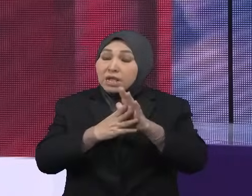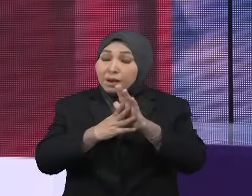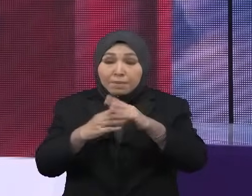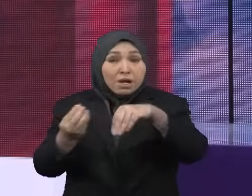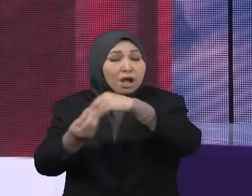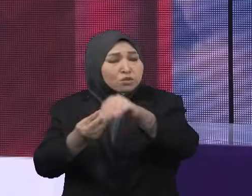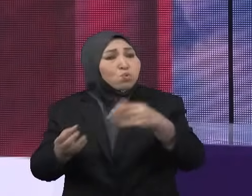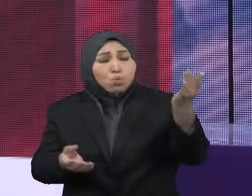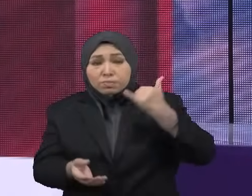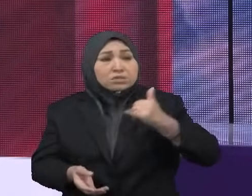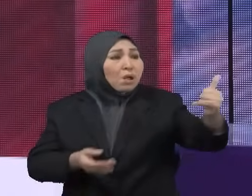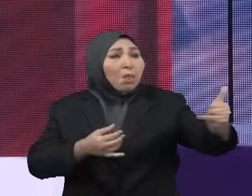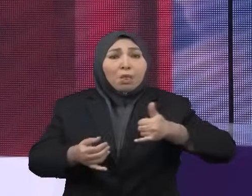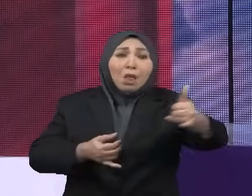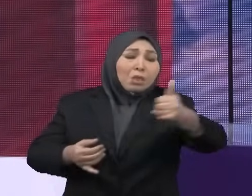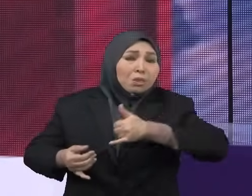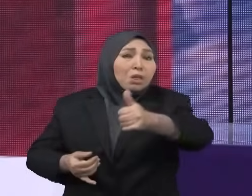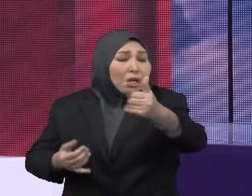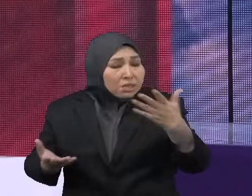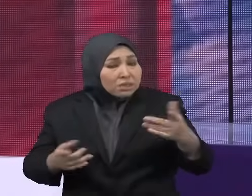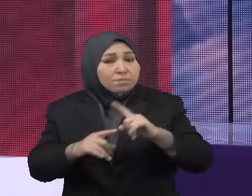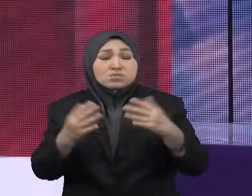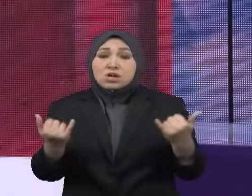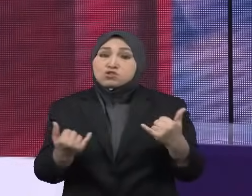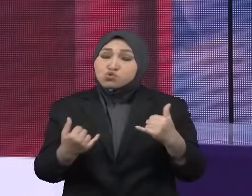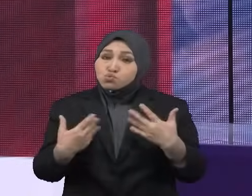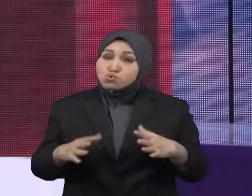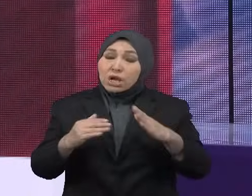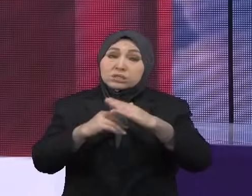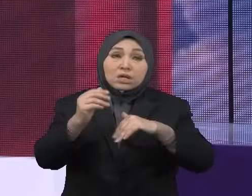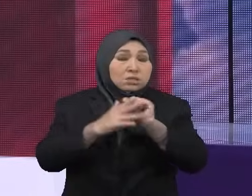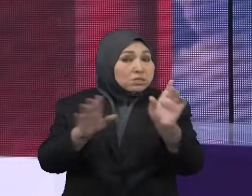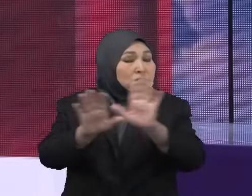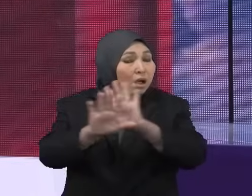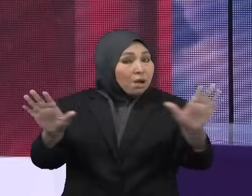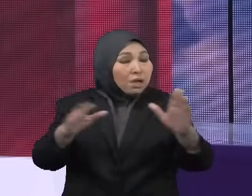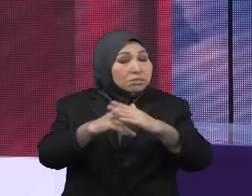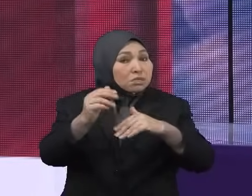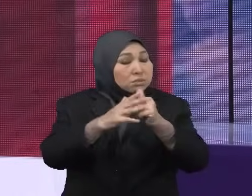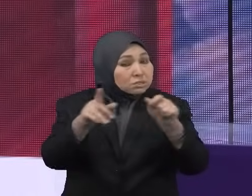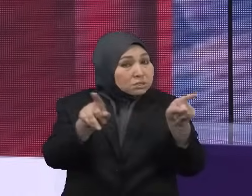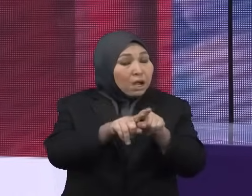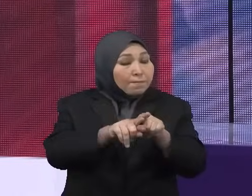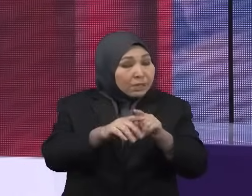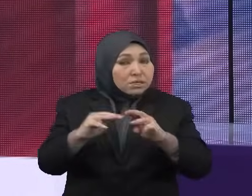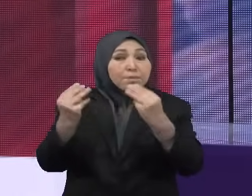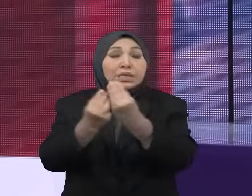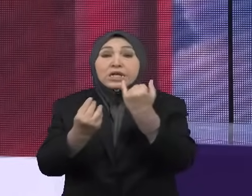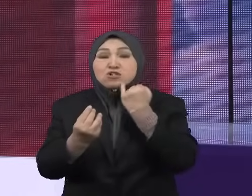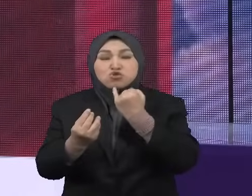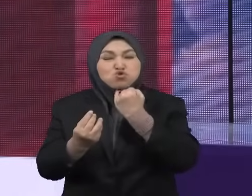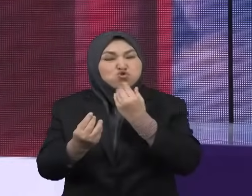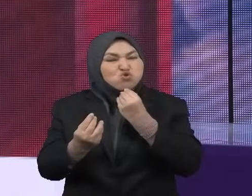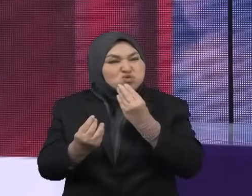ke hulu ke hilir, tapi sekarang sudah selesa. Tapi Allah kata jangan selesa seperti Bani Israel yang mereka menyatakan